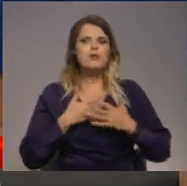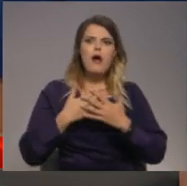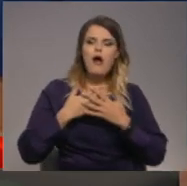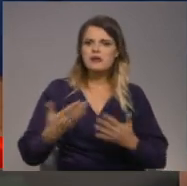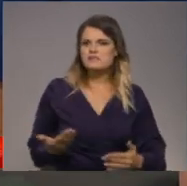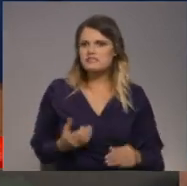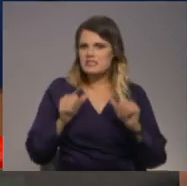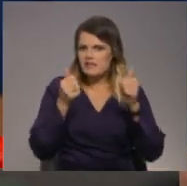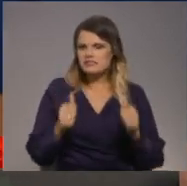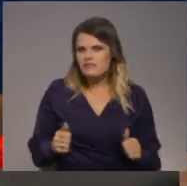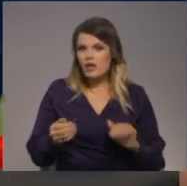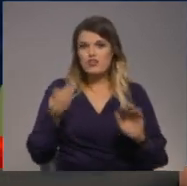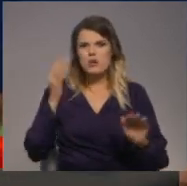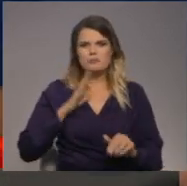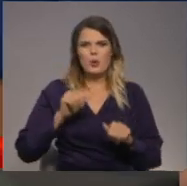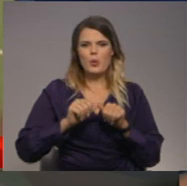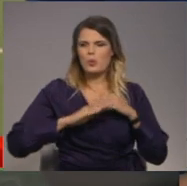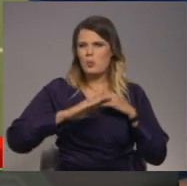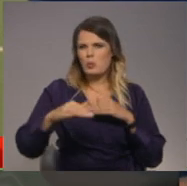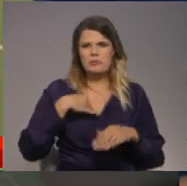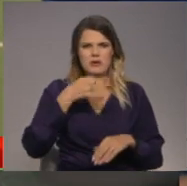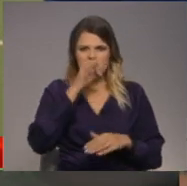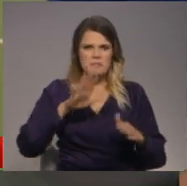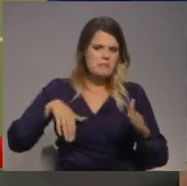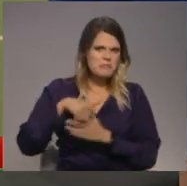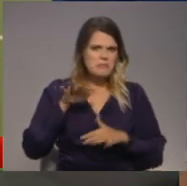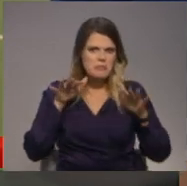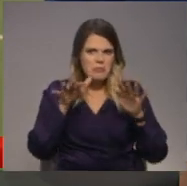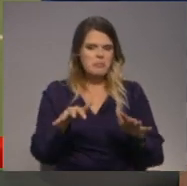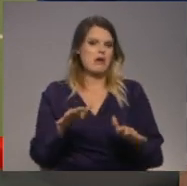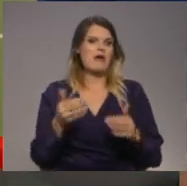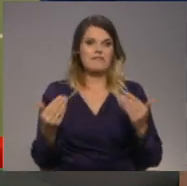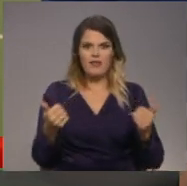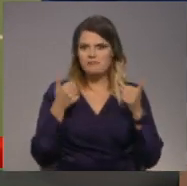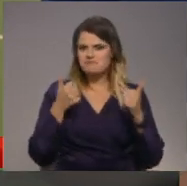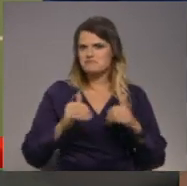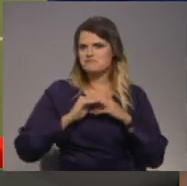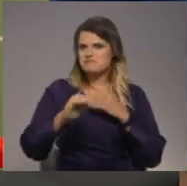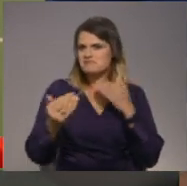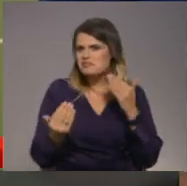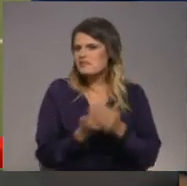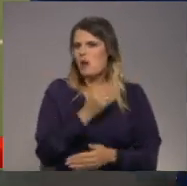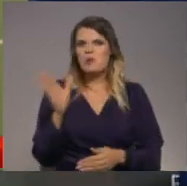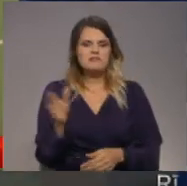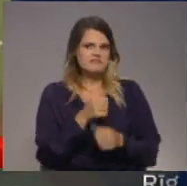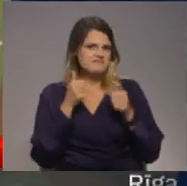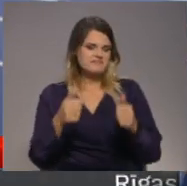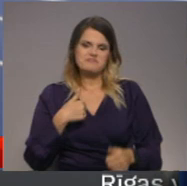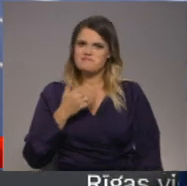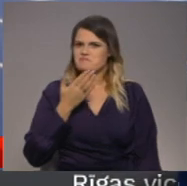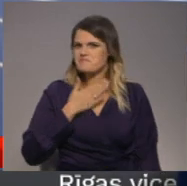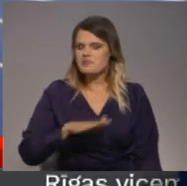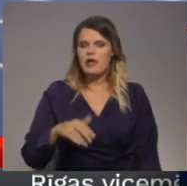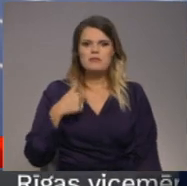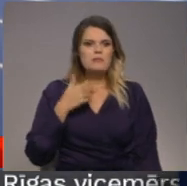tāds segums, bija gumijas, kas man ļoti nepatika, jo varēja visu laiku aizķerties. Un tā, bet tagad jauns segums un viss jauns, un tas man ļoti patīk.